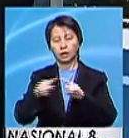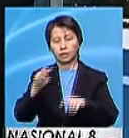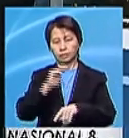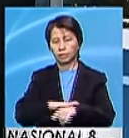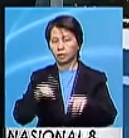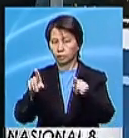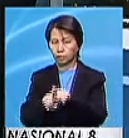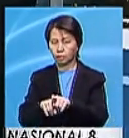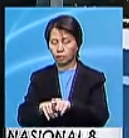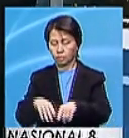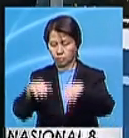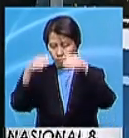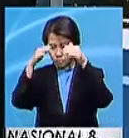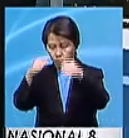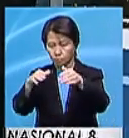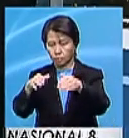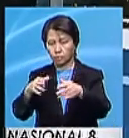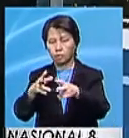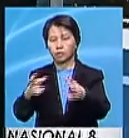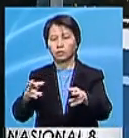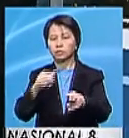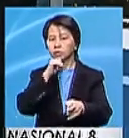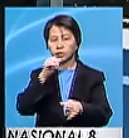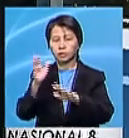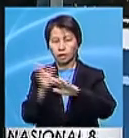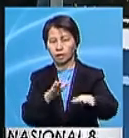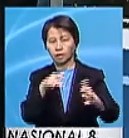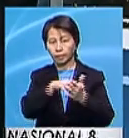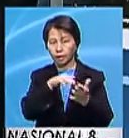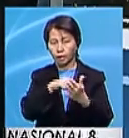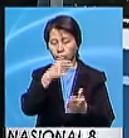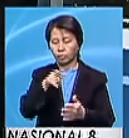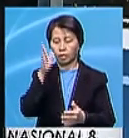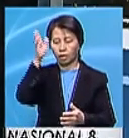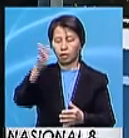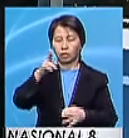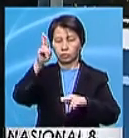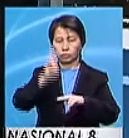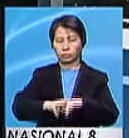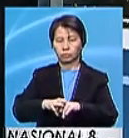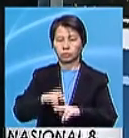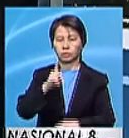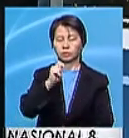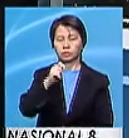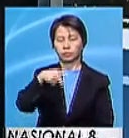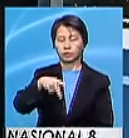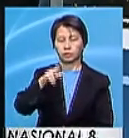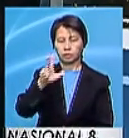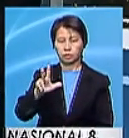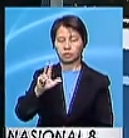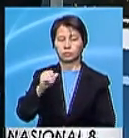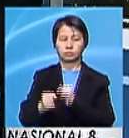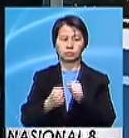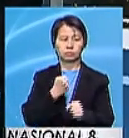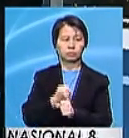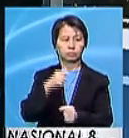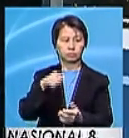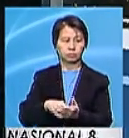yang sama tumpuan terhadap pelajaran tidak diabaikan kerana beliau akan menduduki peperiksaan PT3 tahun ini.